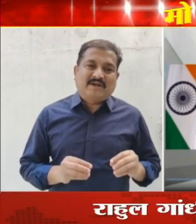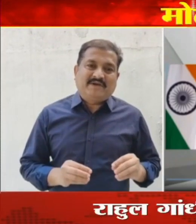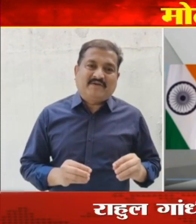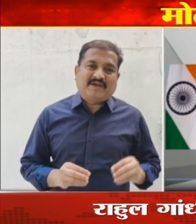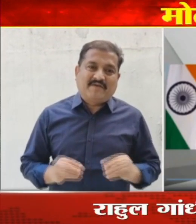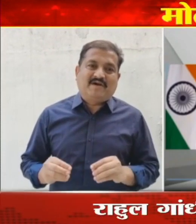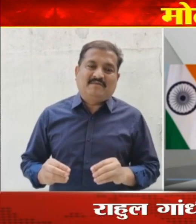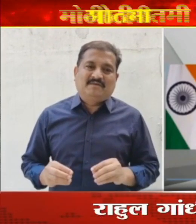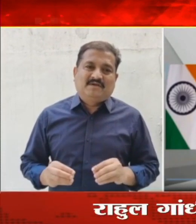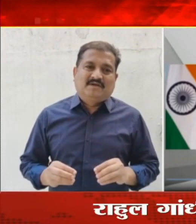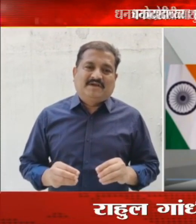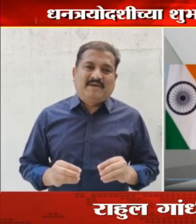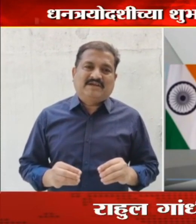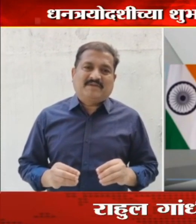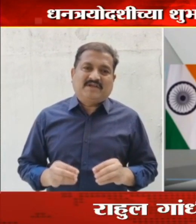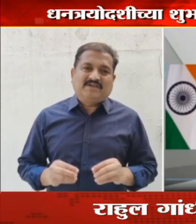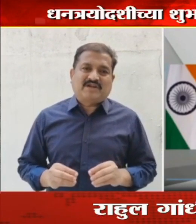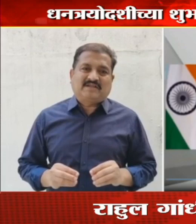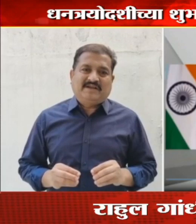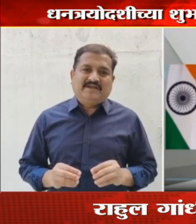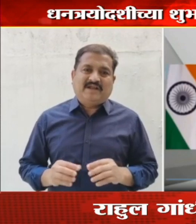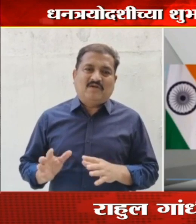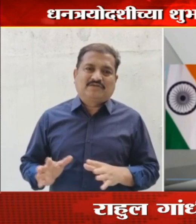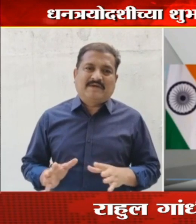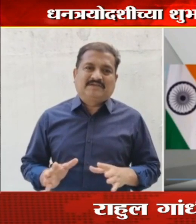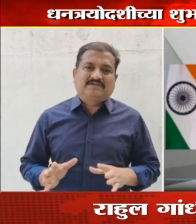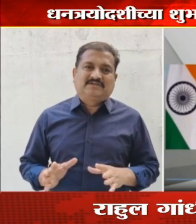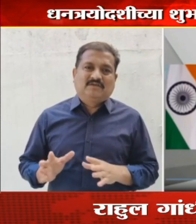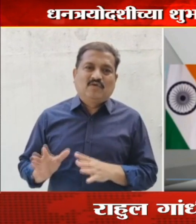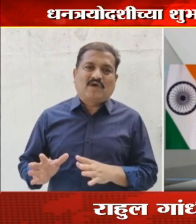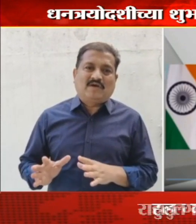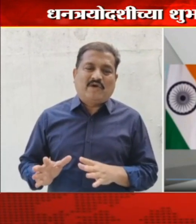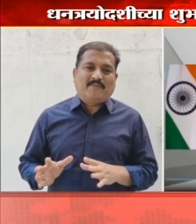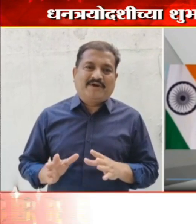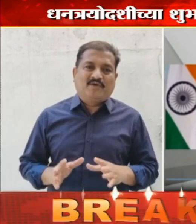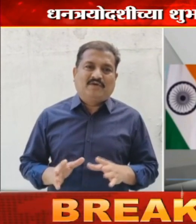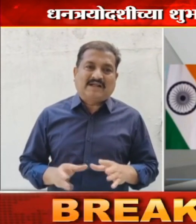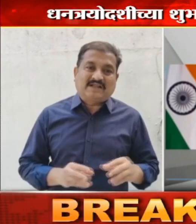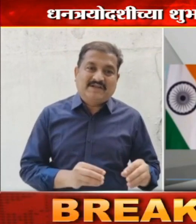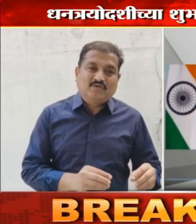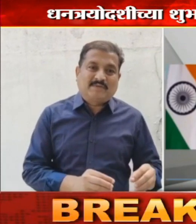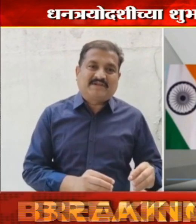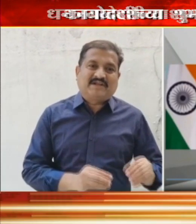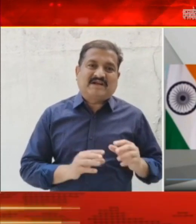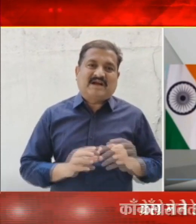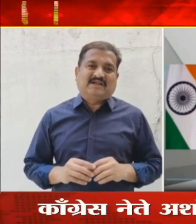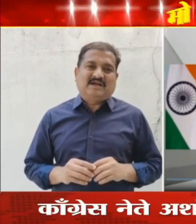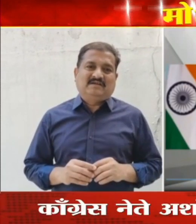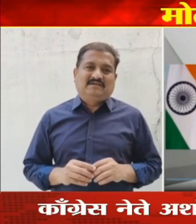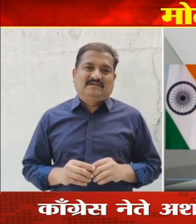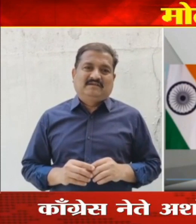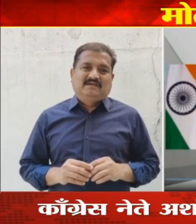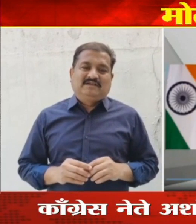नियुक्त्या प्रलंबित ठेवल्या केवळ हिमाचल प्रदेश, गुजरात आणि येणाऱ्या लोकसभा निवडणुका डोळ्यापुढे ठेवून आता ते नियुक्ती पत्र देण्याचा घाट